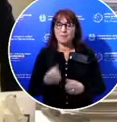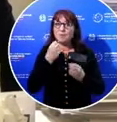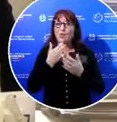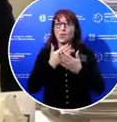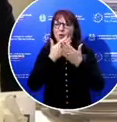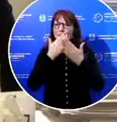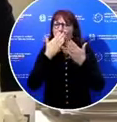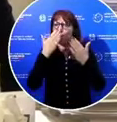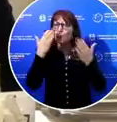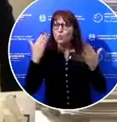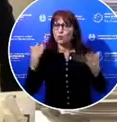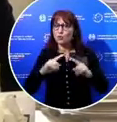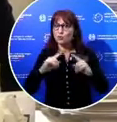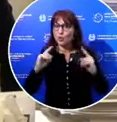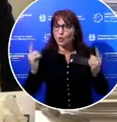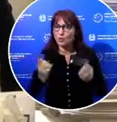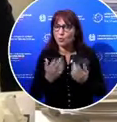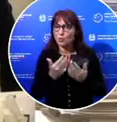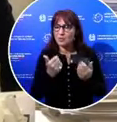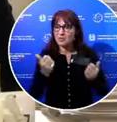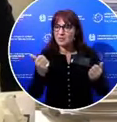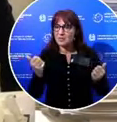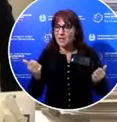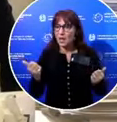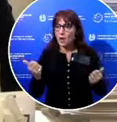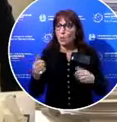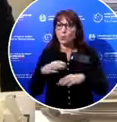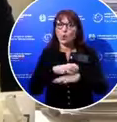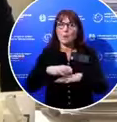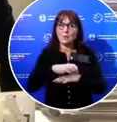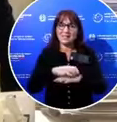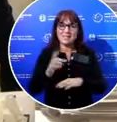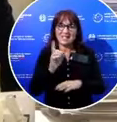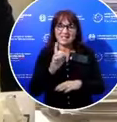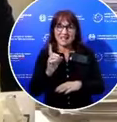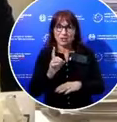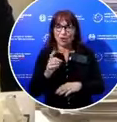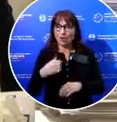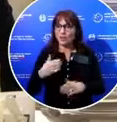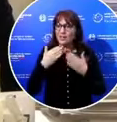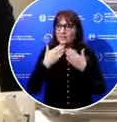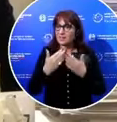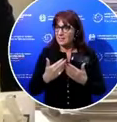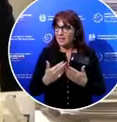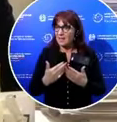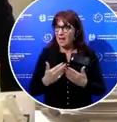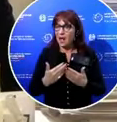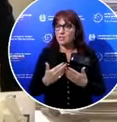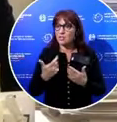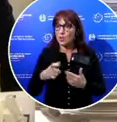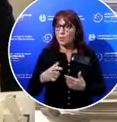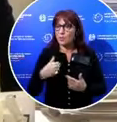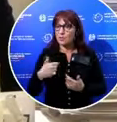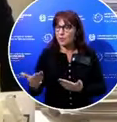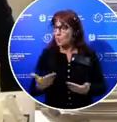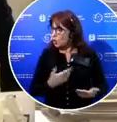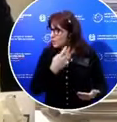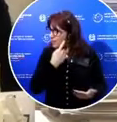Buongiorno, buongiorno a tutti. Saluto la Ministra Dadone e la ringrazio sentitamente per aver